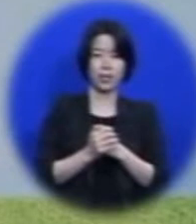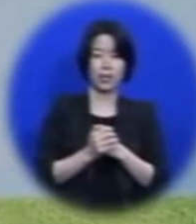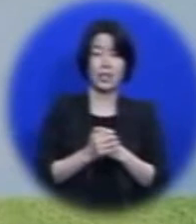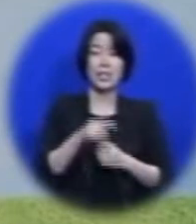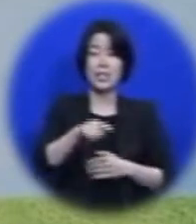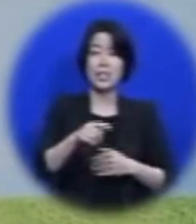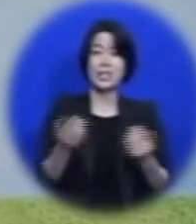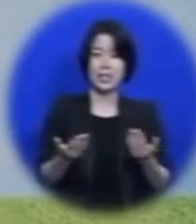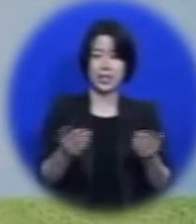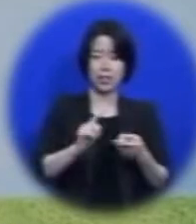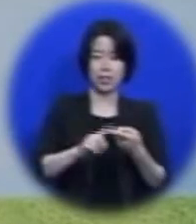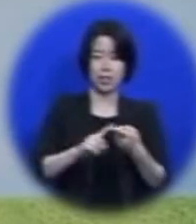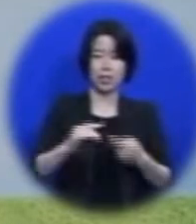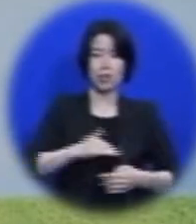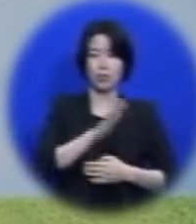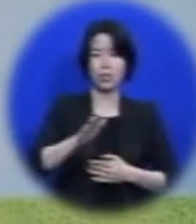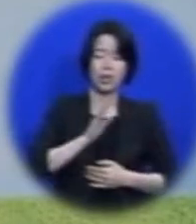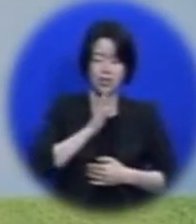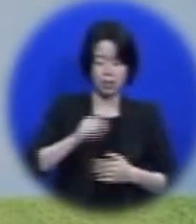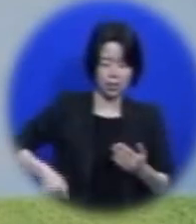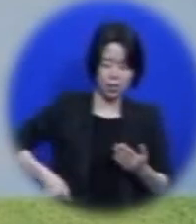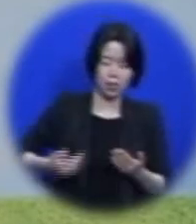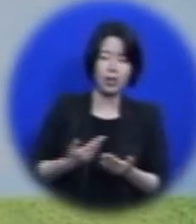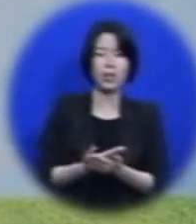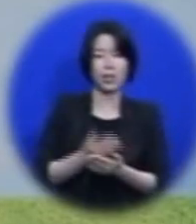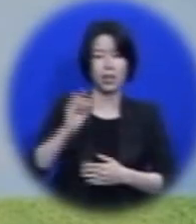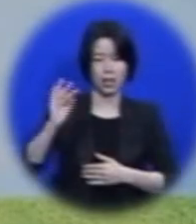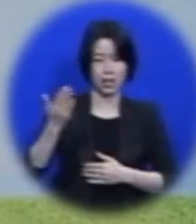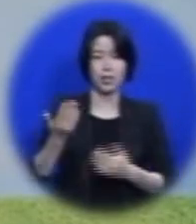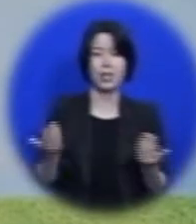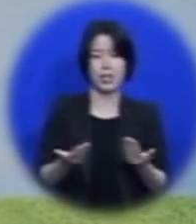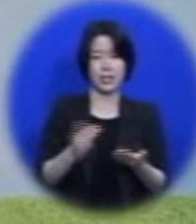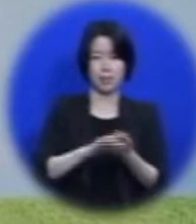이 일에 대해서 우리가 정말 회개해야 할 일입니다.